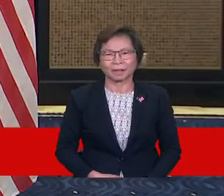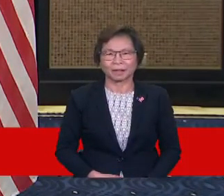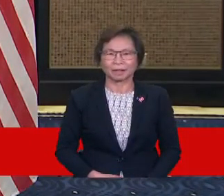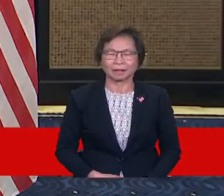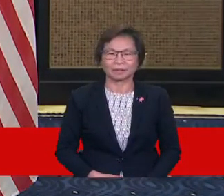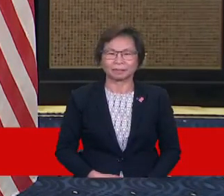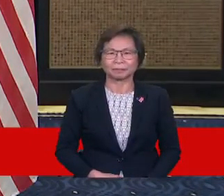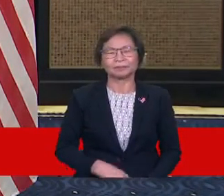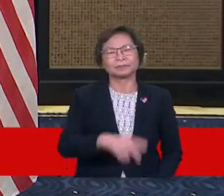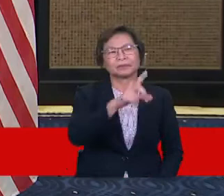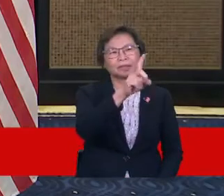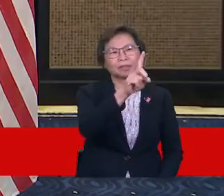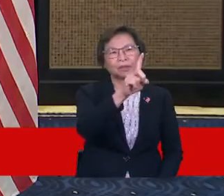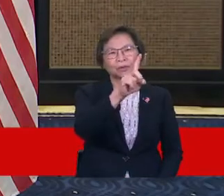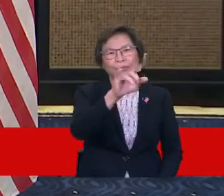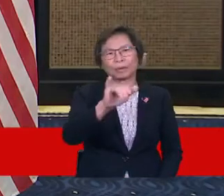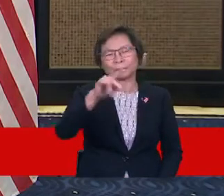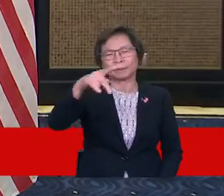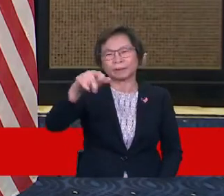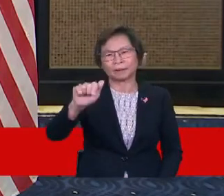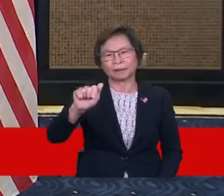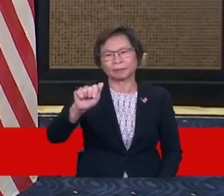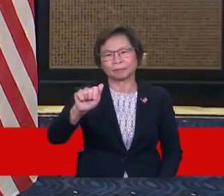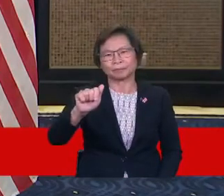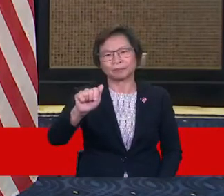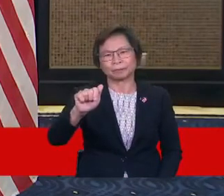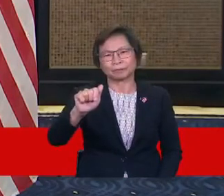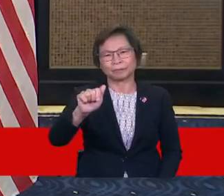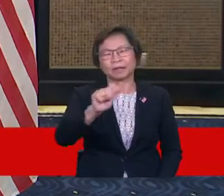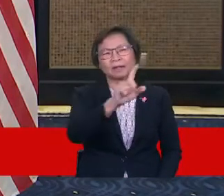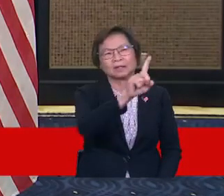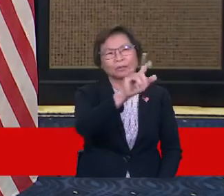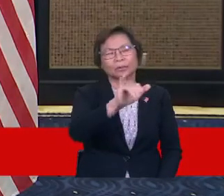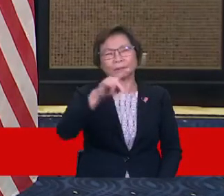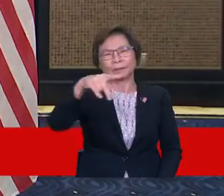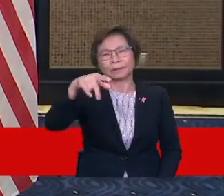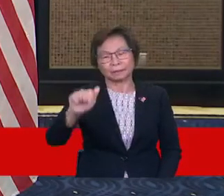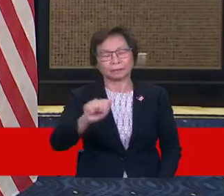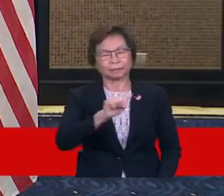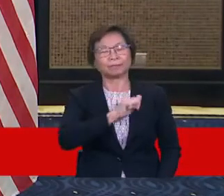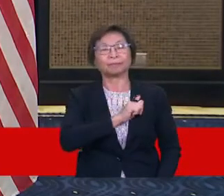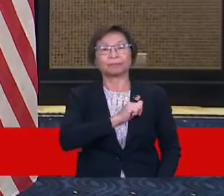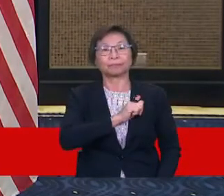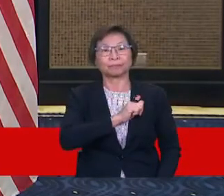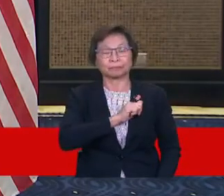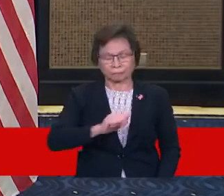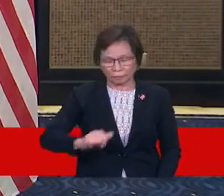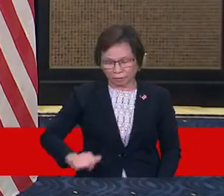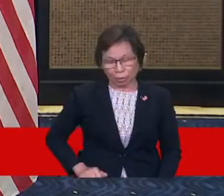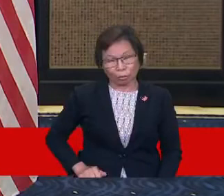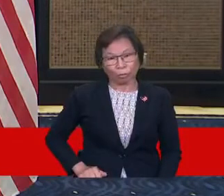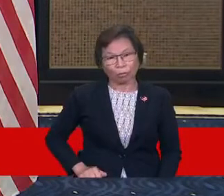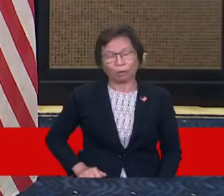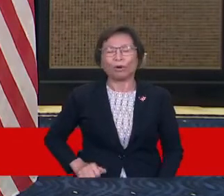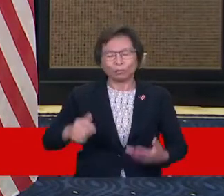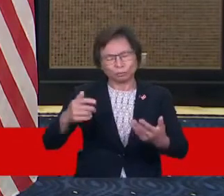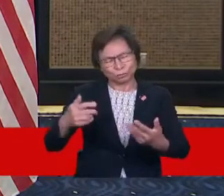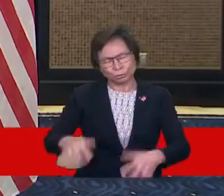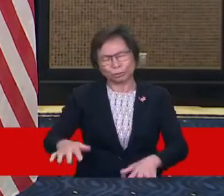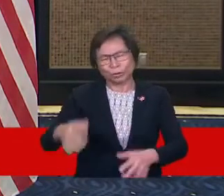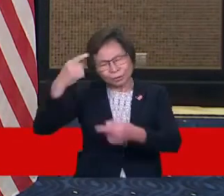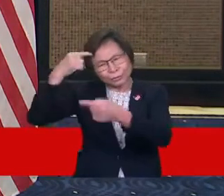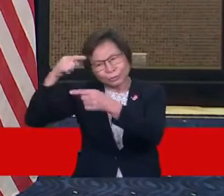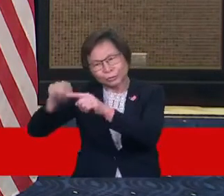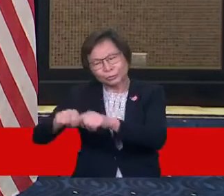Hai duli Yang Maha Mulia Sri pagi Sri Paduka Baginda yang di-pertuan agung juga telah